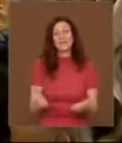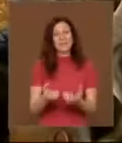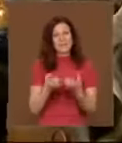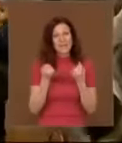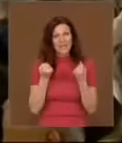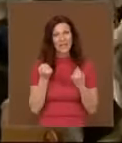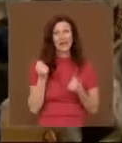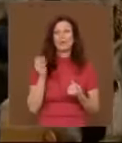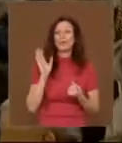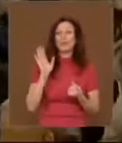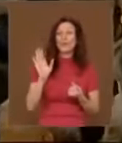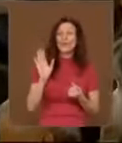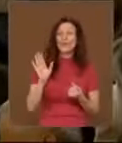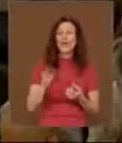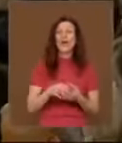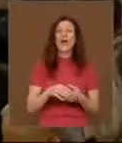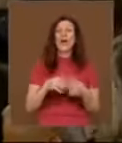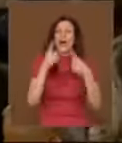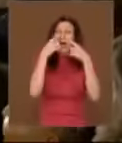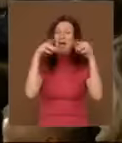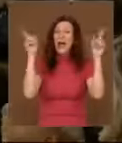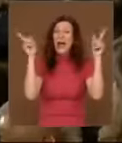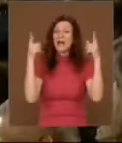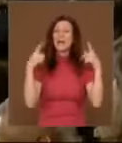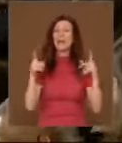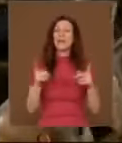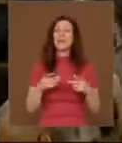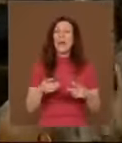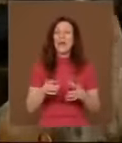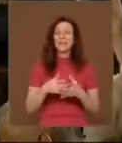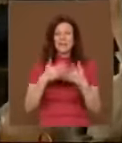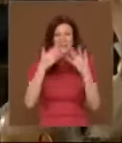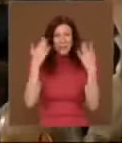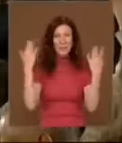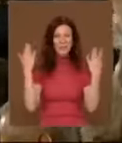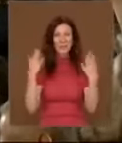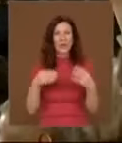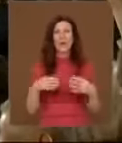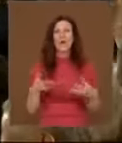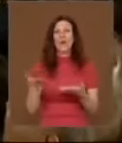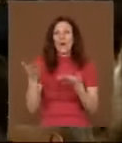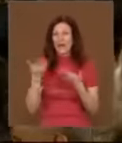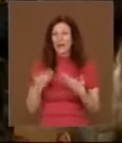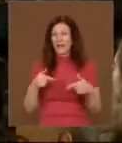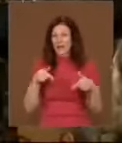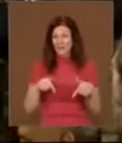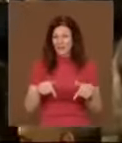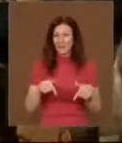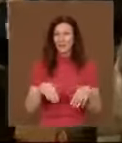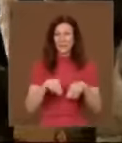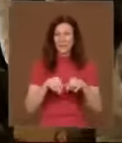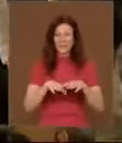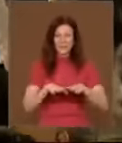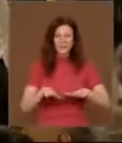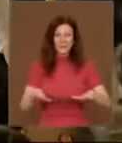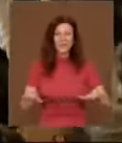небесех и нас на земли сподоби, чистим сърцем Тебе славите. Твоето възкресение, Христе спасе,